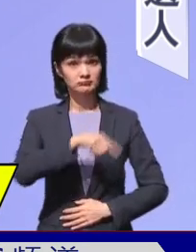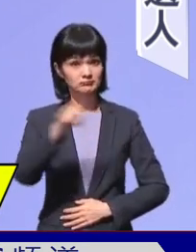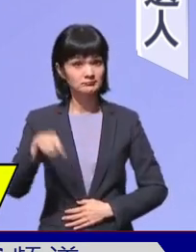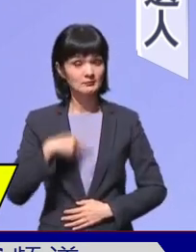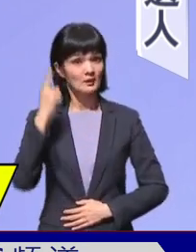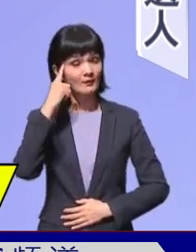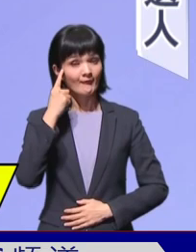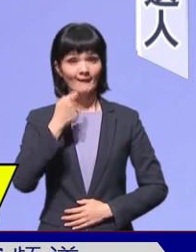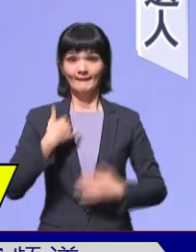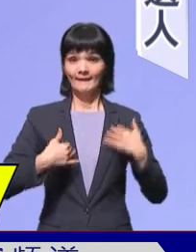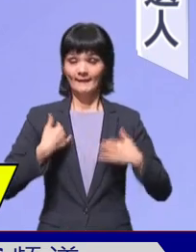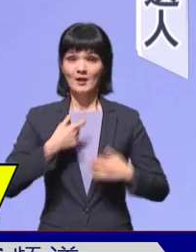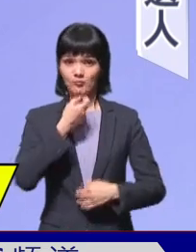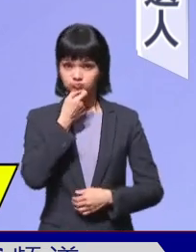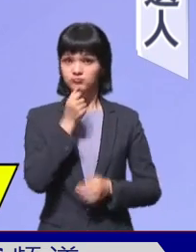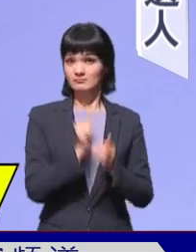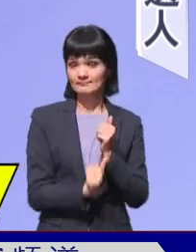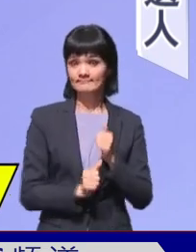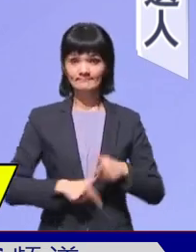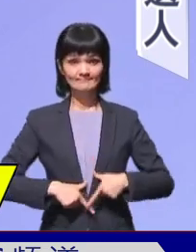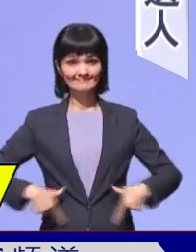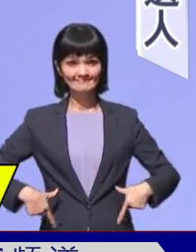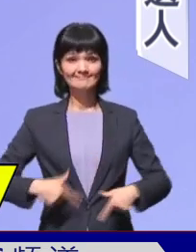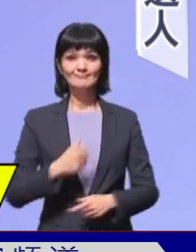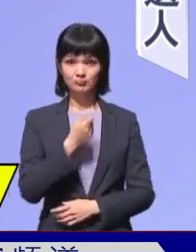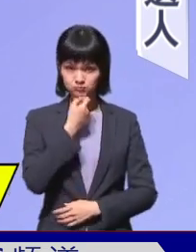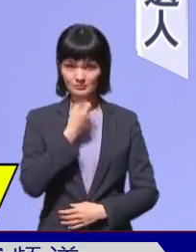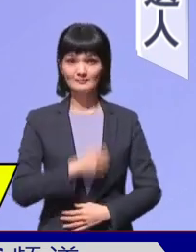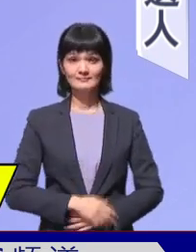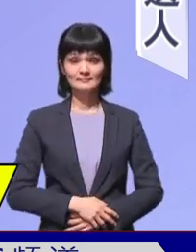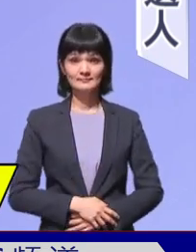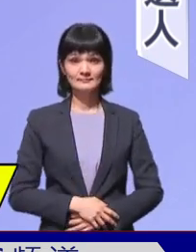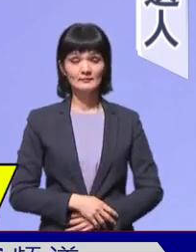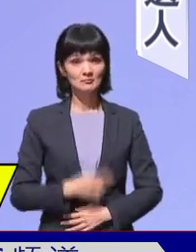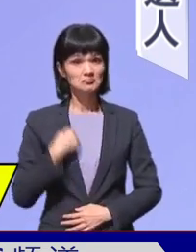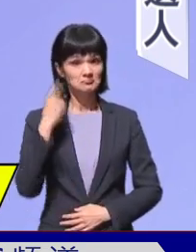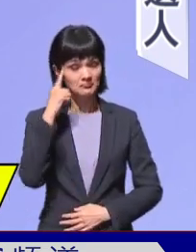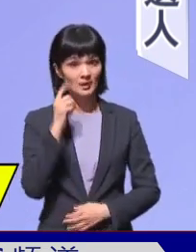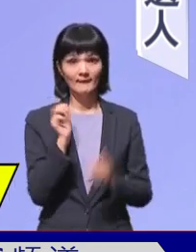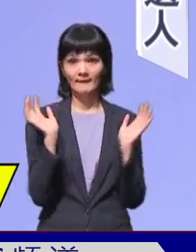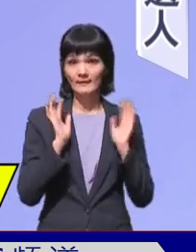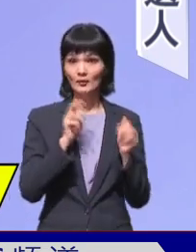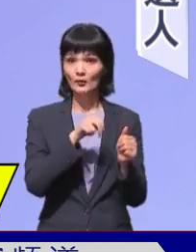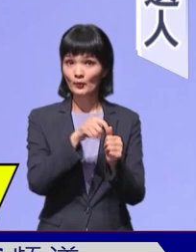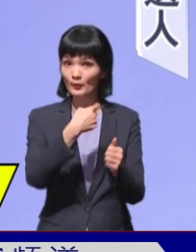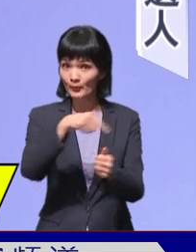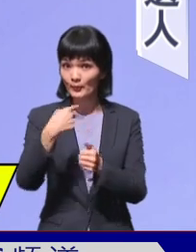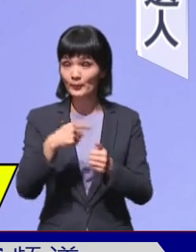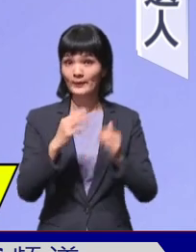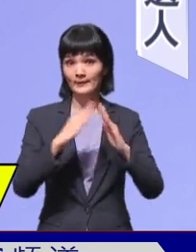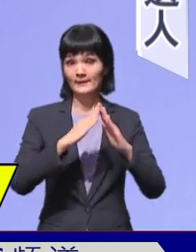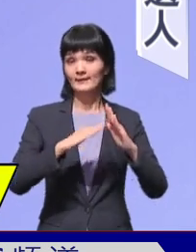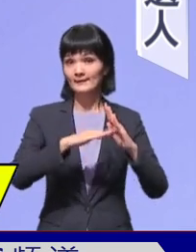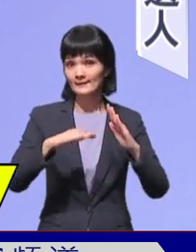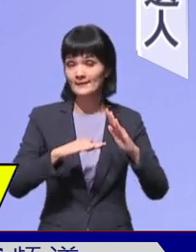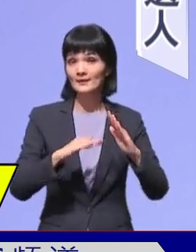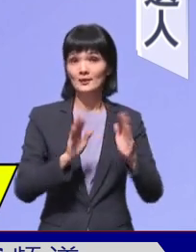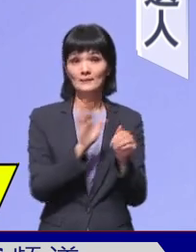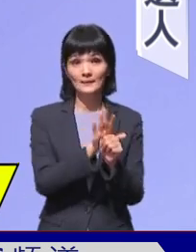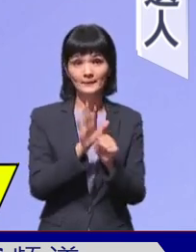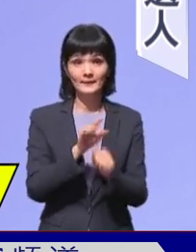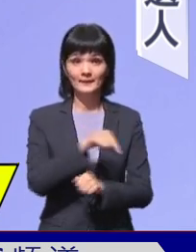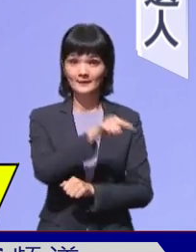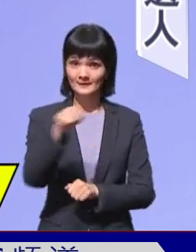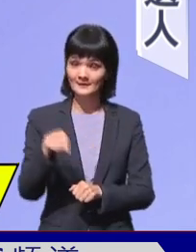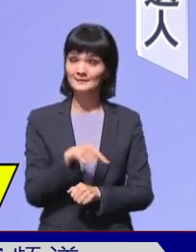就比较愿意生，也比较敢生。那至于我们会用育儿指导员在小家庭里面，让大家能够有一